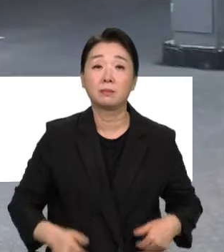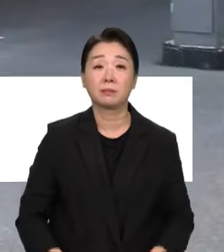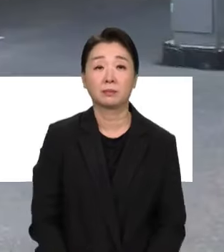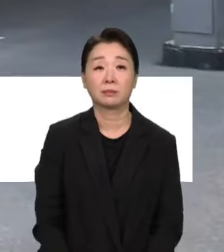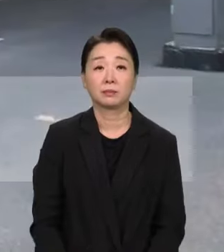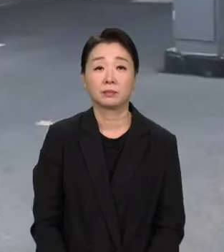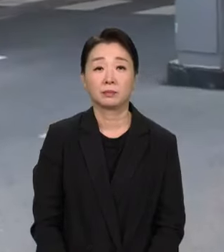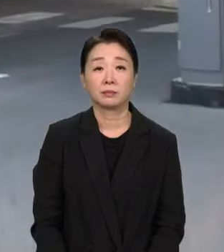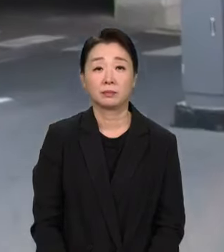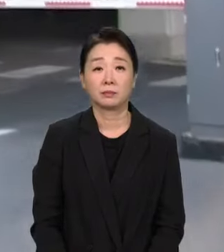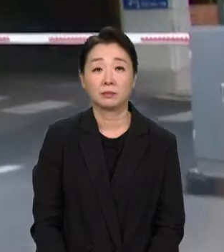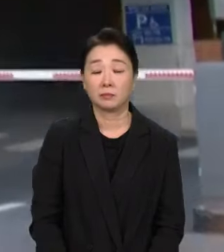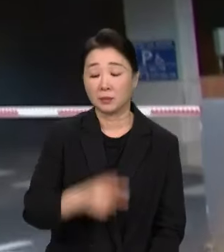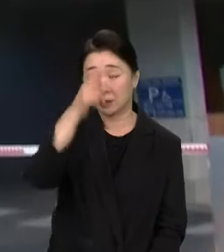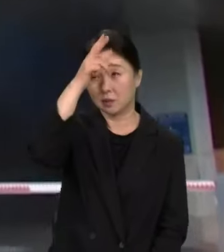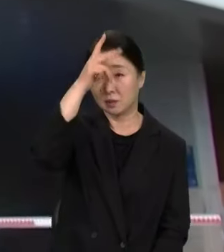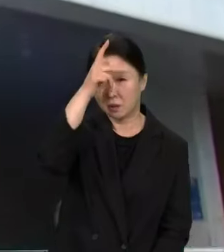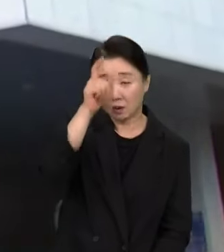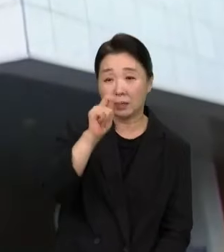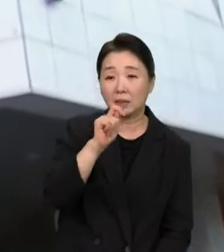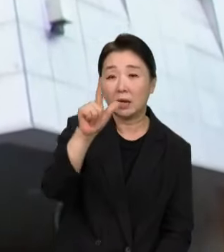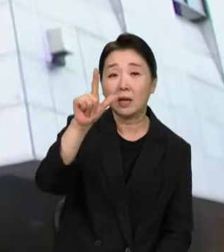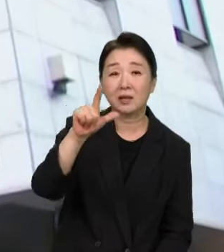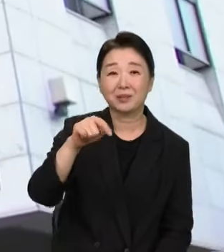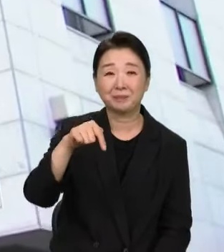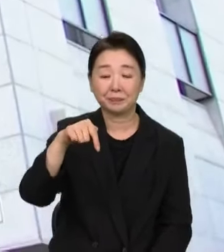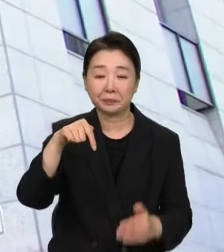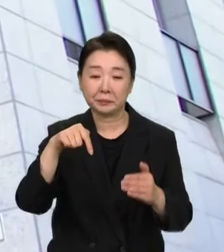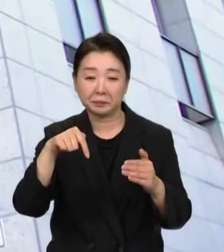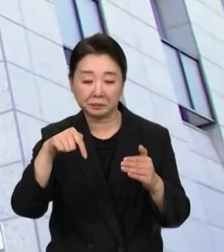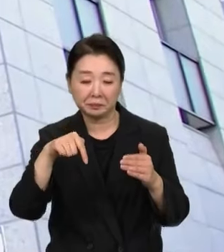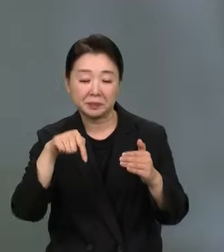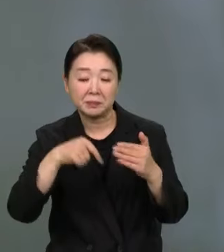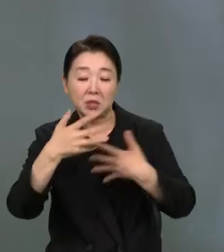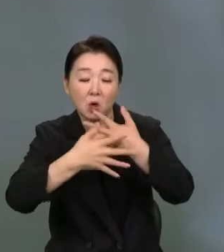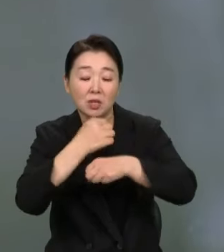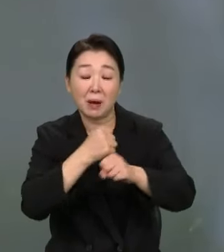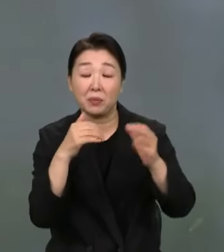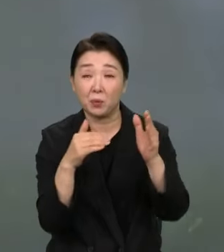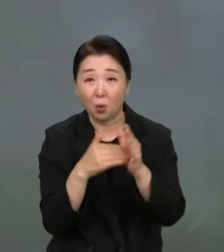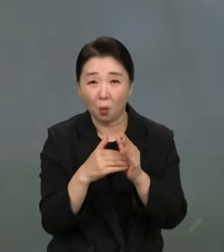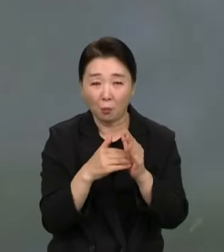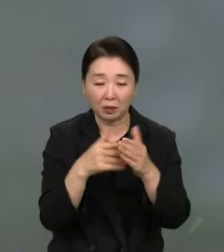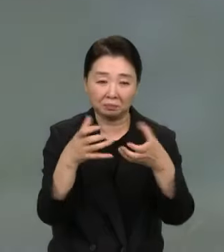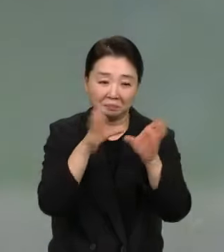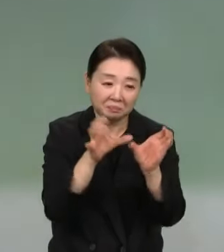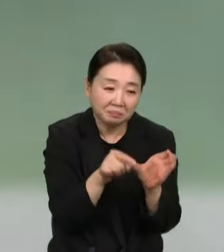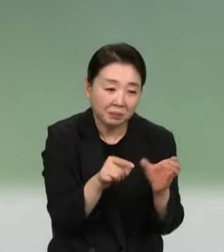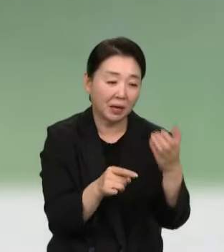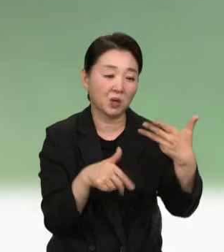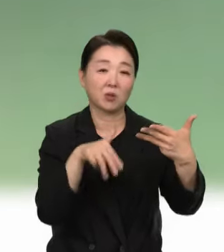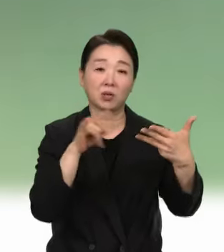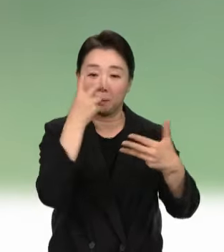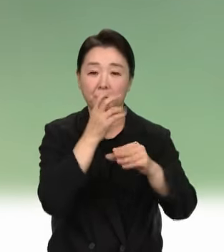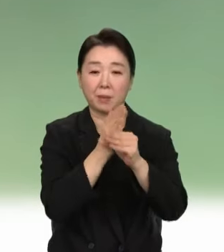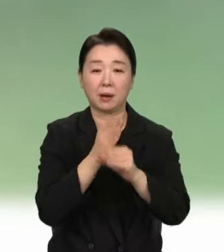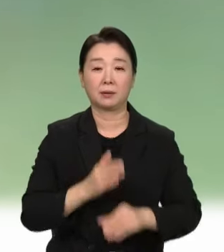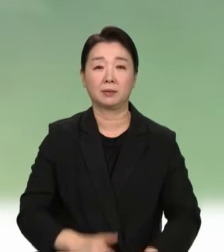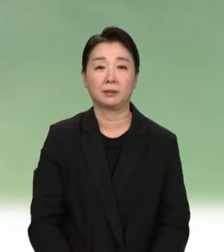생각입니다 경찰은 텔레그램 페이크 봇 여덟개 채널에 대한 내사에 착수했습니다 jtbc